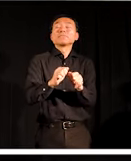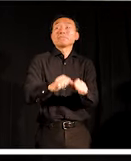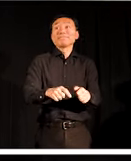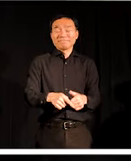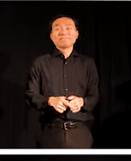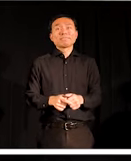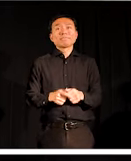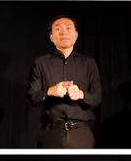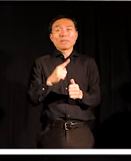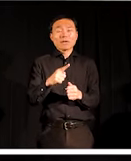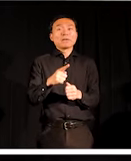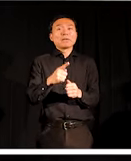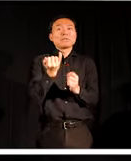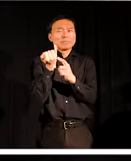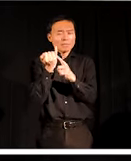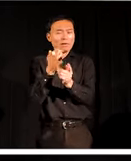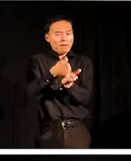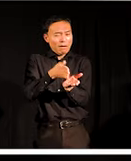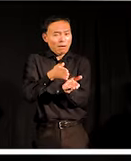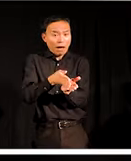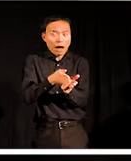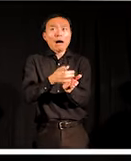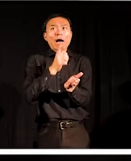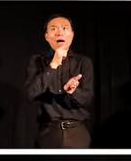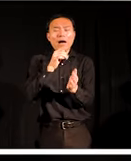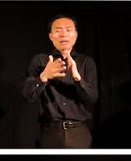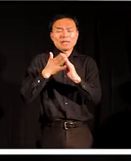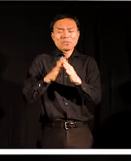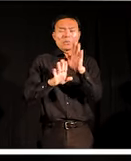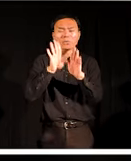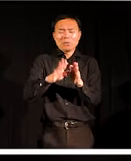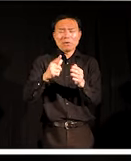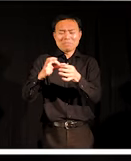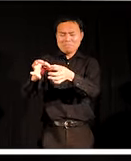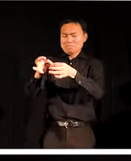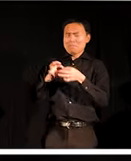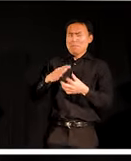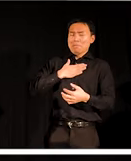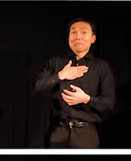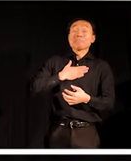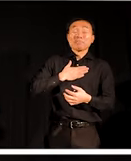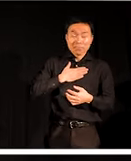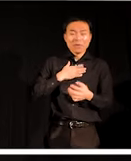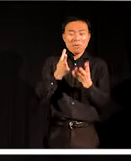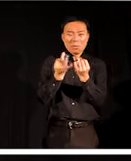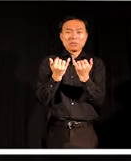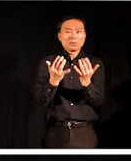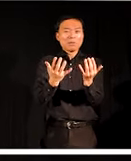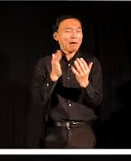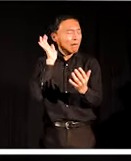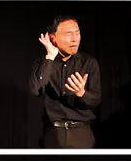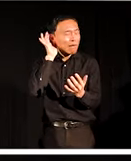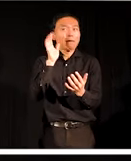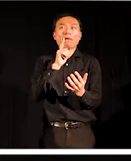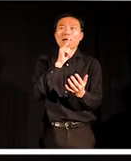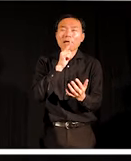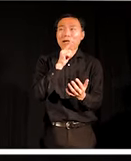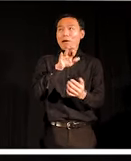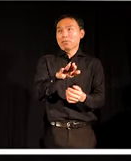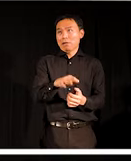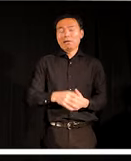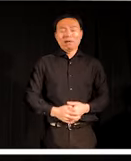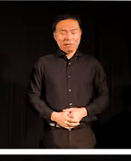からは戦争の実装がよく伝わるとして多くの皆様が熱心に耳を傾けてきまし